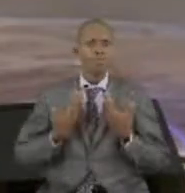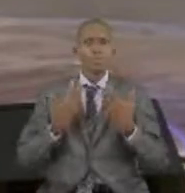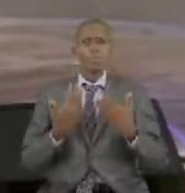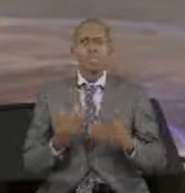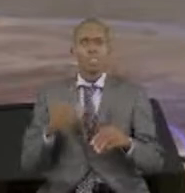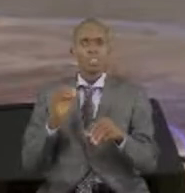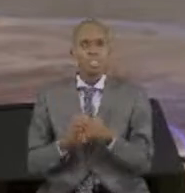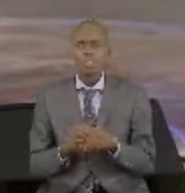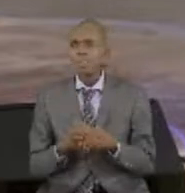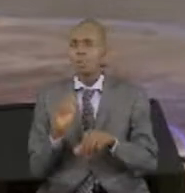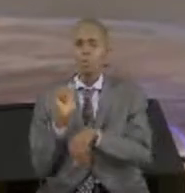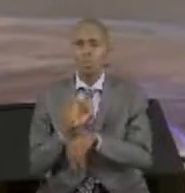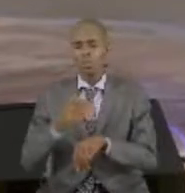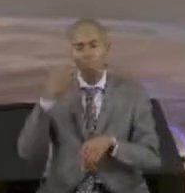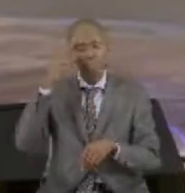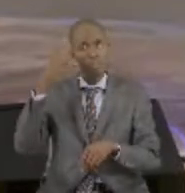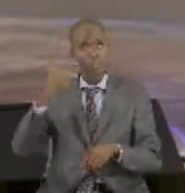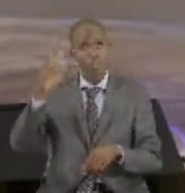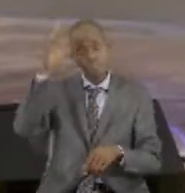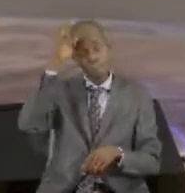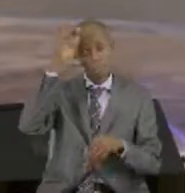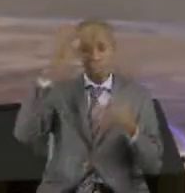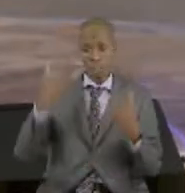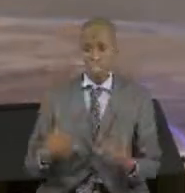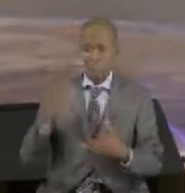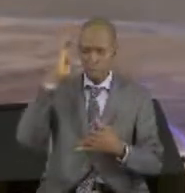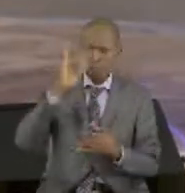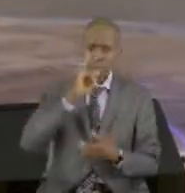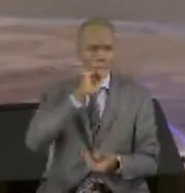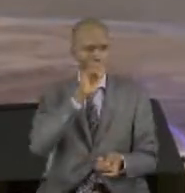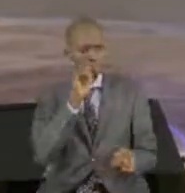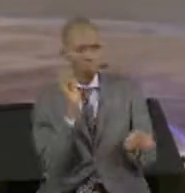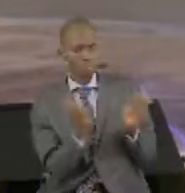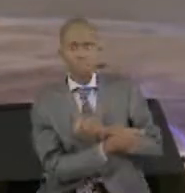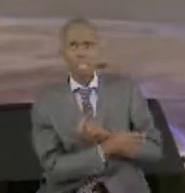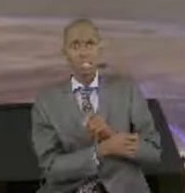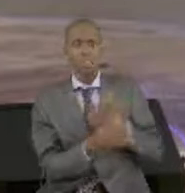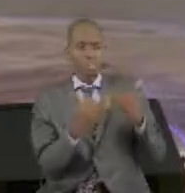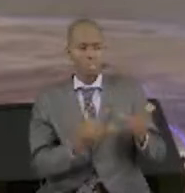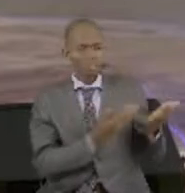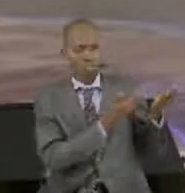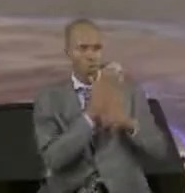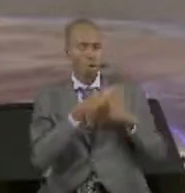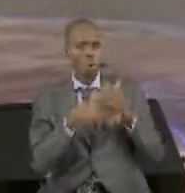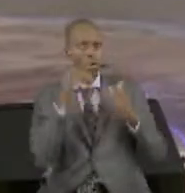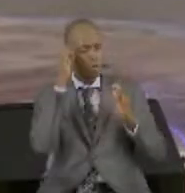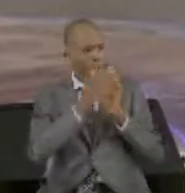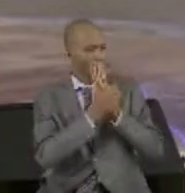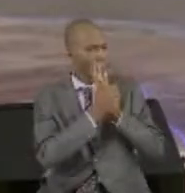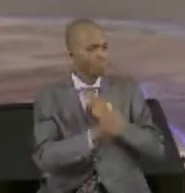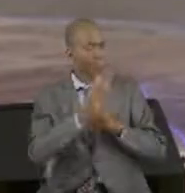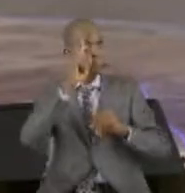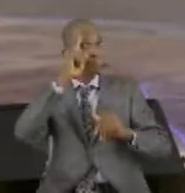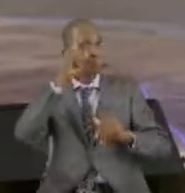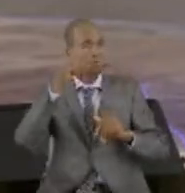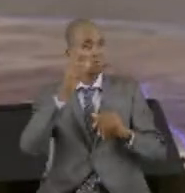dans le cllaj l'été pour travailler pour le diable maintenant il a converti il met tous aux ailes tout à fait toute sa